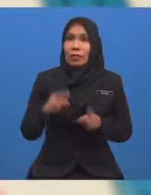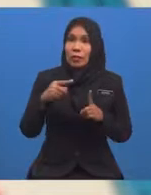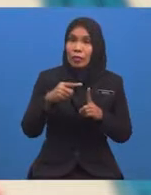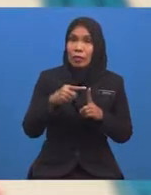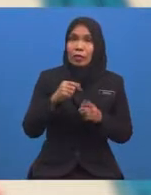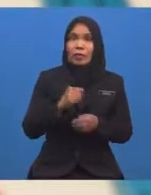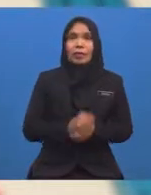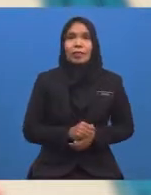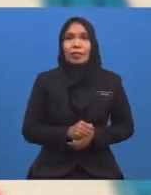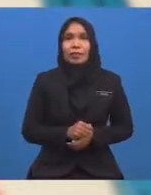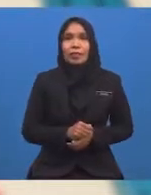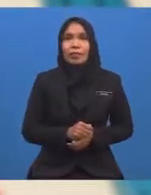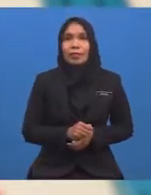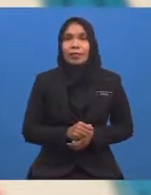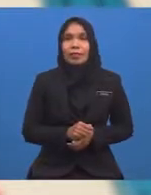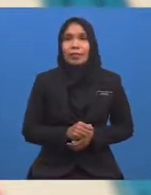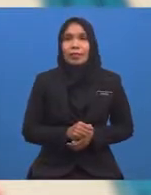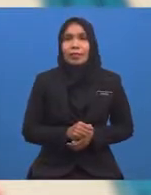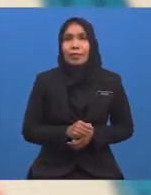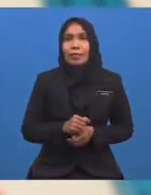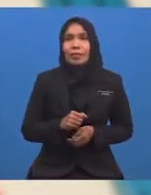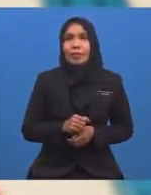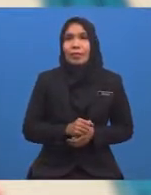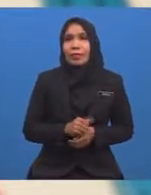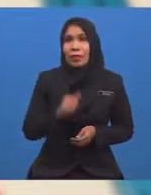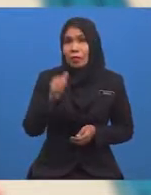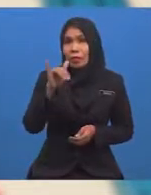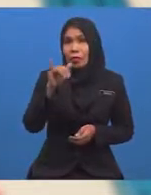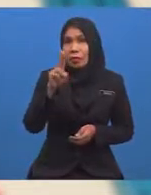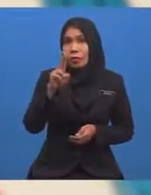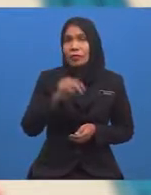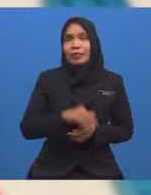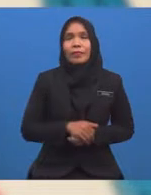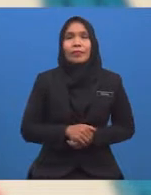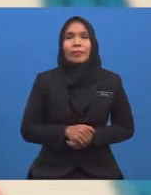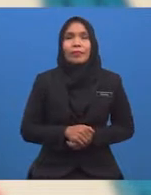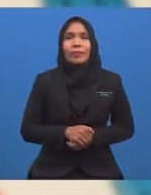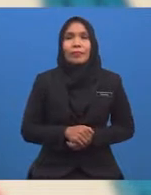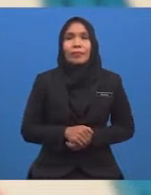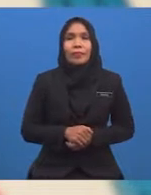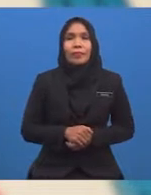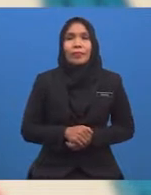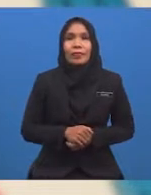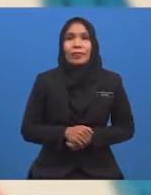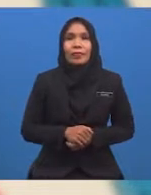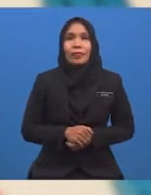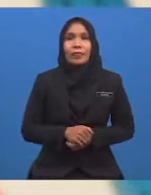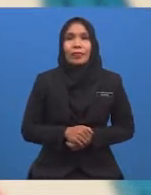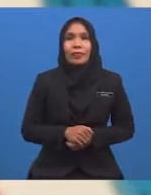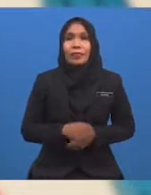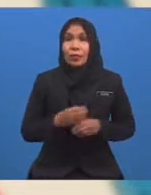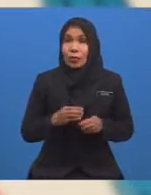manakala bilangan uang kertas 1ringgit Jang dimiliki oleh